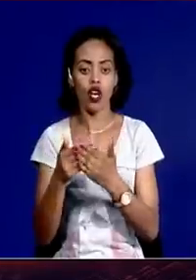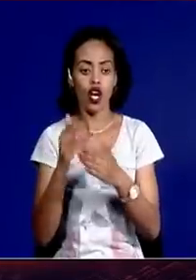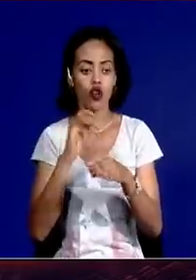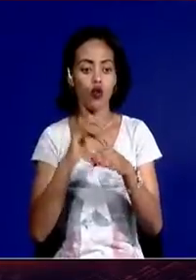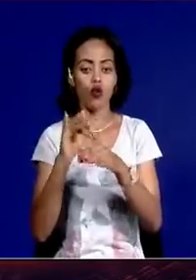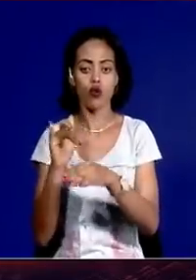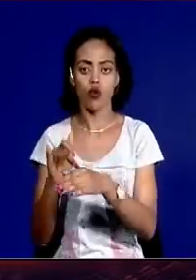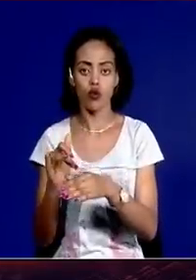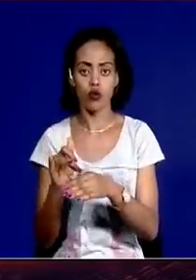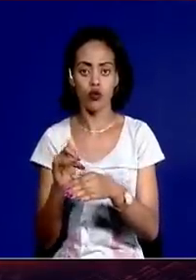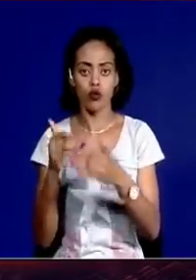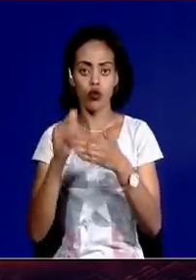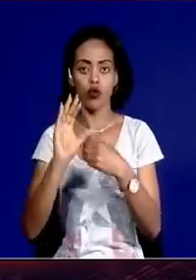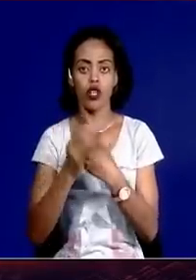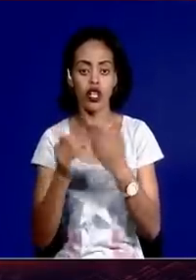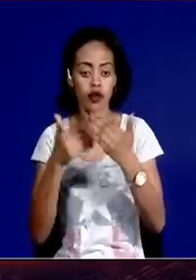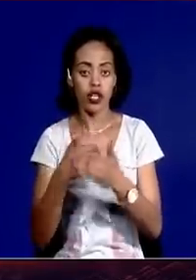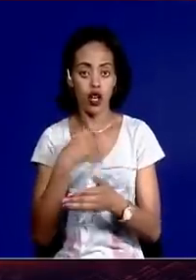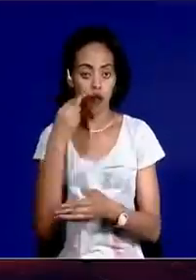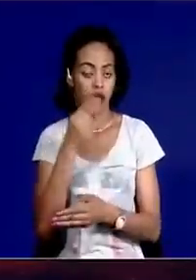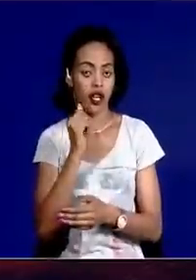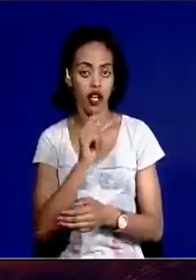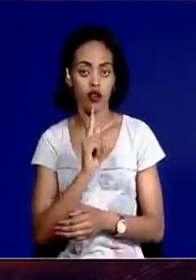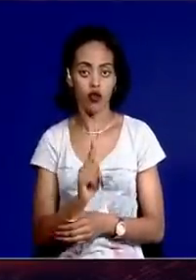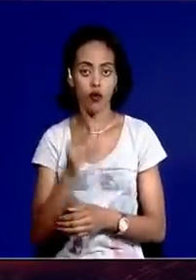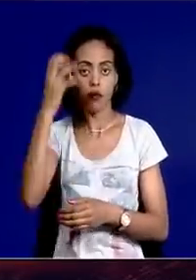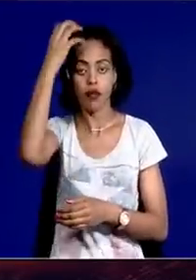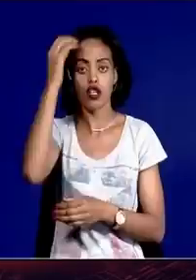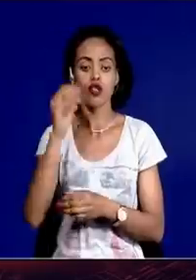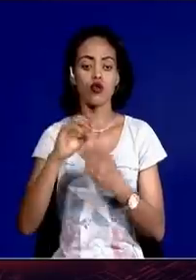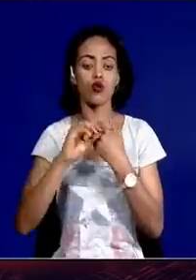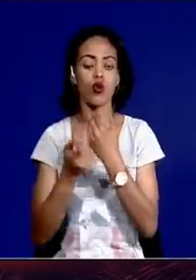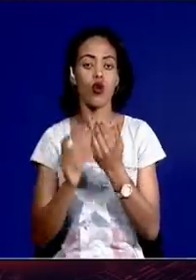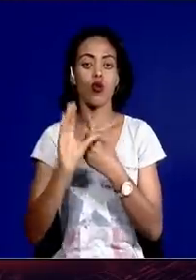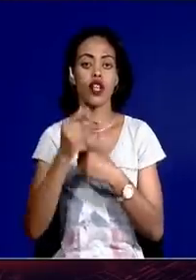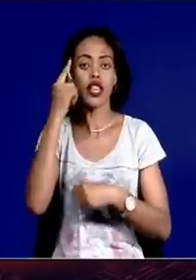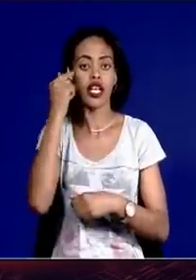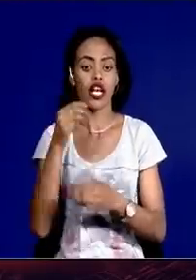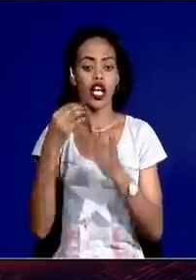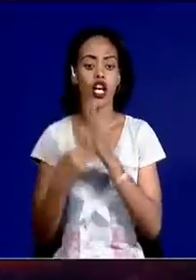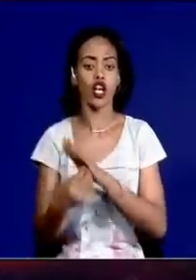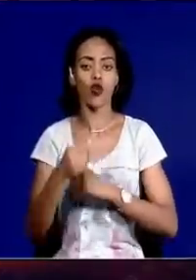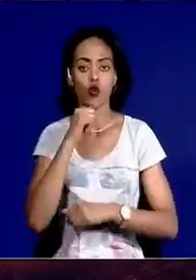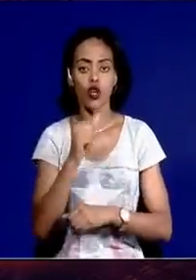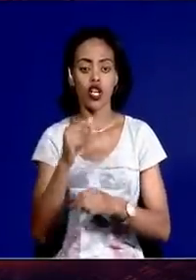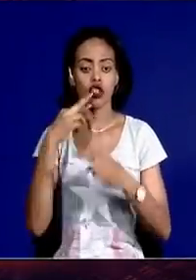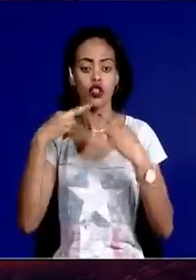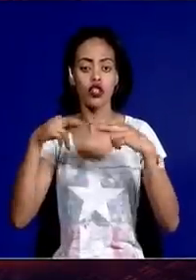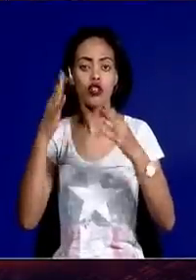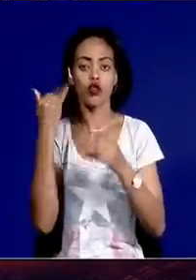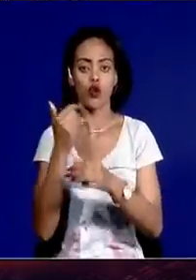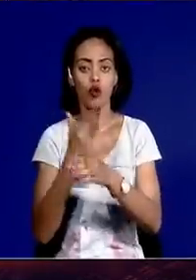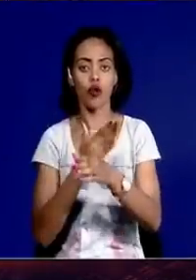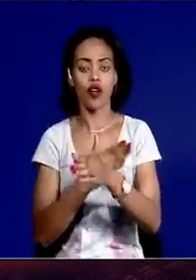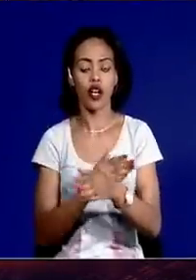ثات يبتس حمز الله مرايك علي من قصتي كنت أبوي كنا تات تقرأي كي يقدا تدعي قوم زنور أواجهت إن